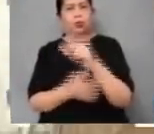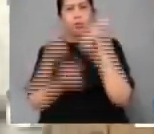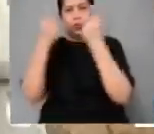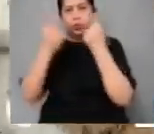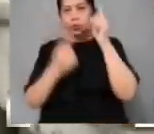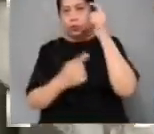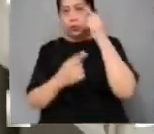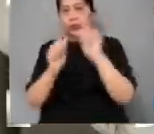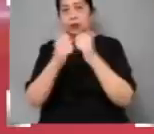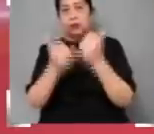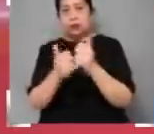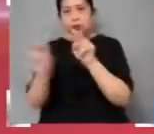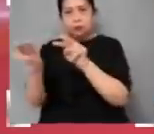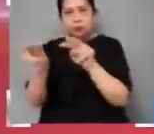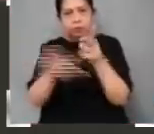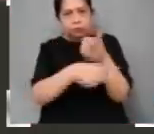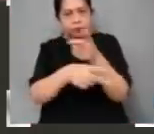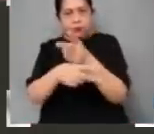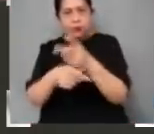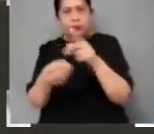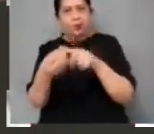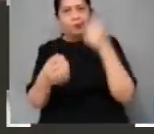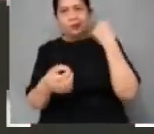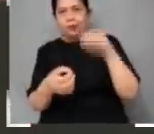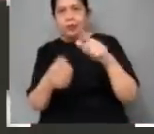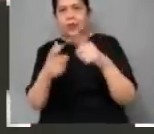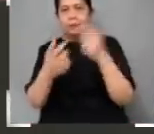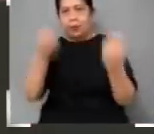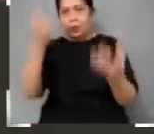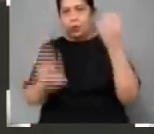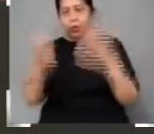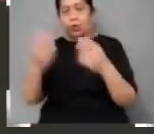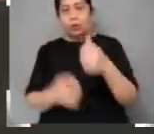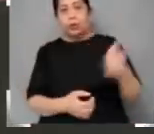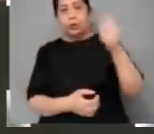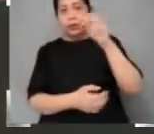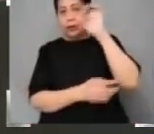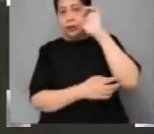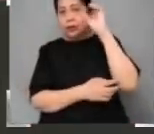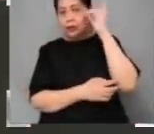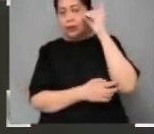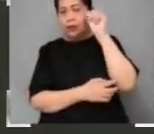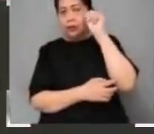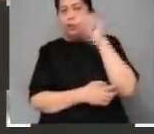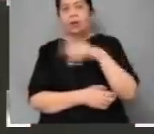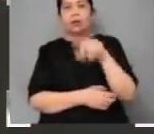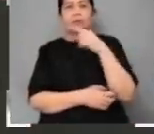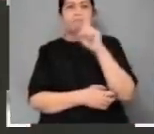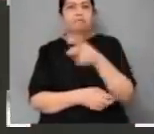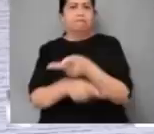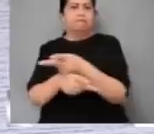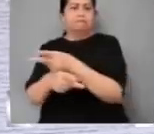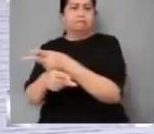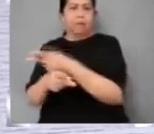na masusing magbantay laban sa mga illegal na paputok. Ayon kay Secretary Eduardo Anyo, dapat paigtingin ng PNP ang pagmamonitor at pag-iinspeksyon